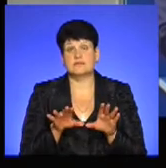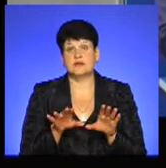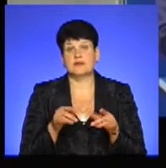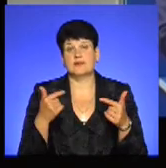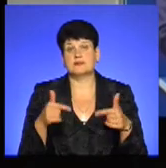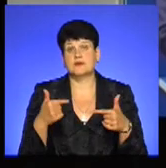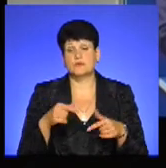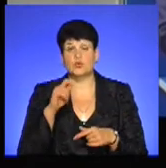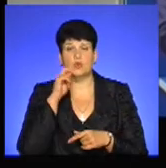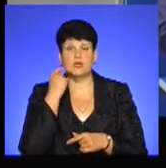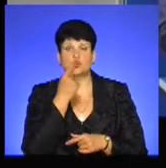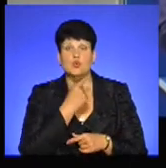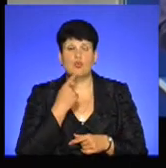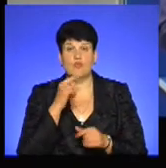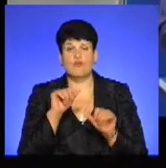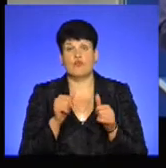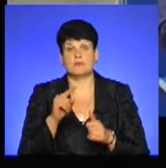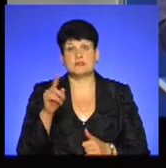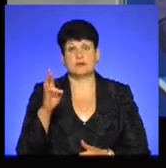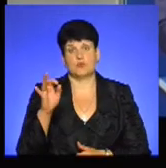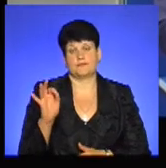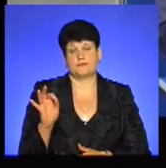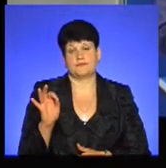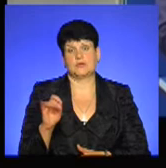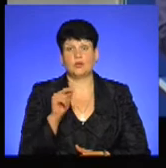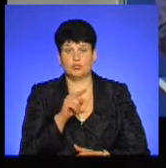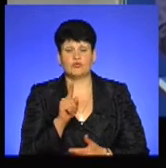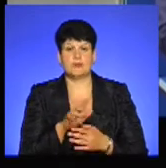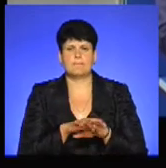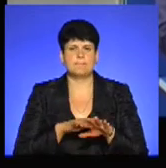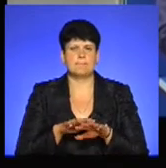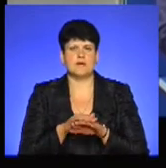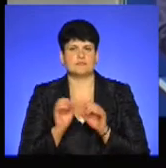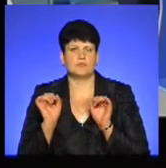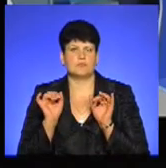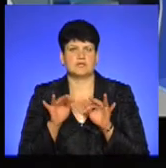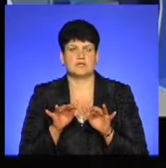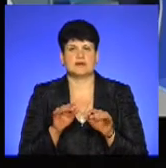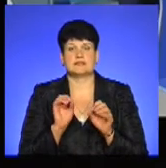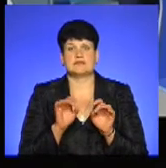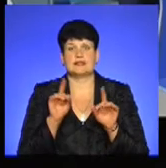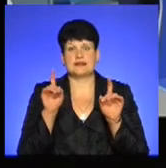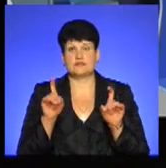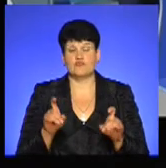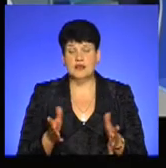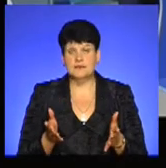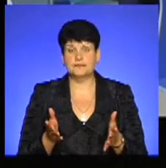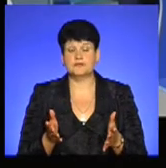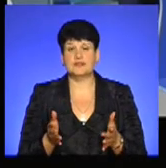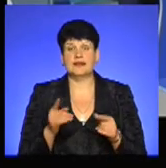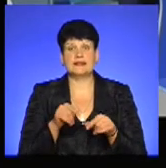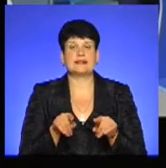екзамену з української мови у формі зовнішнього оцінювання. Тому вони масово прийшли на тестування. Таких в